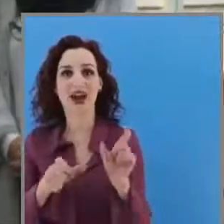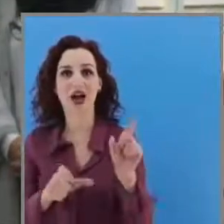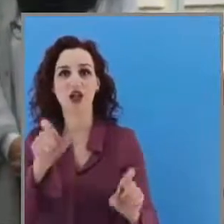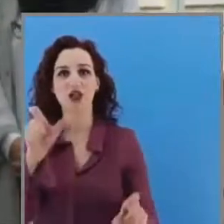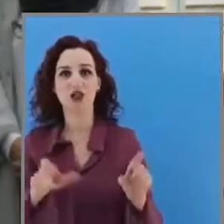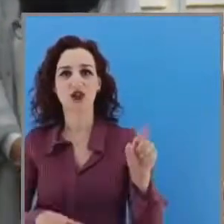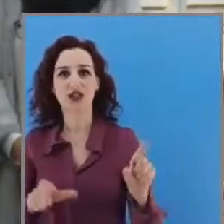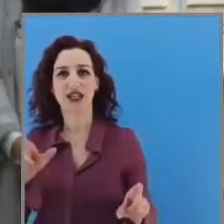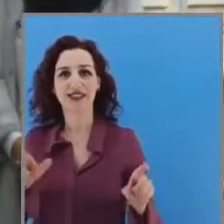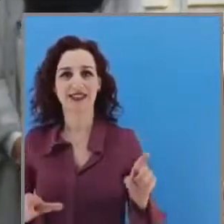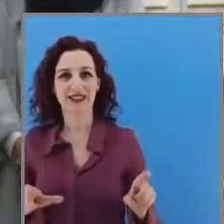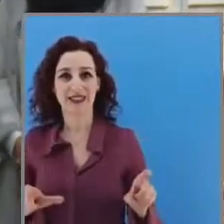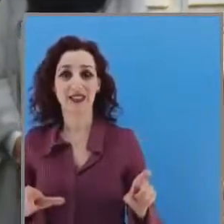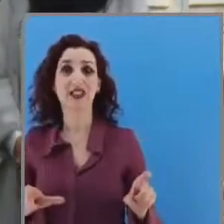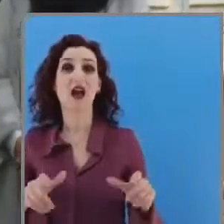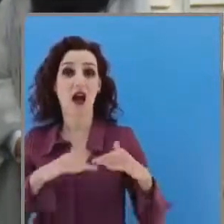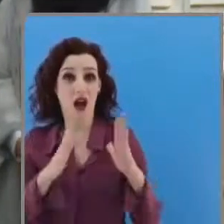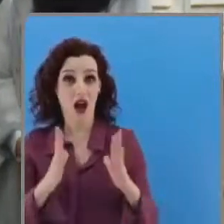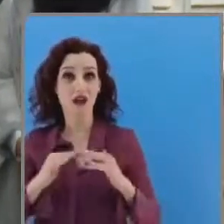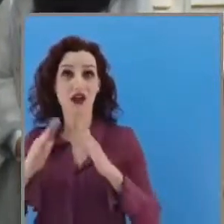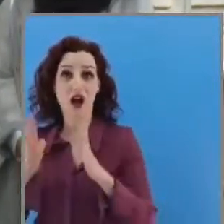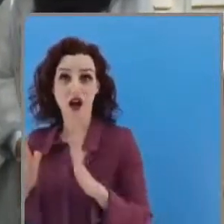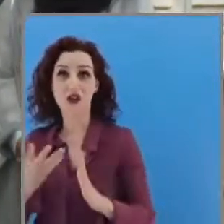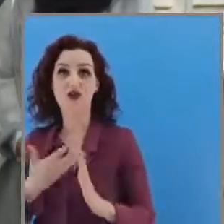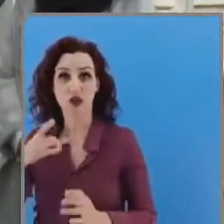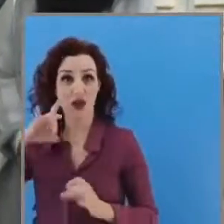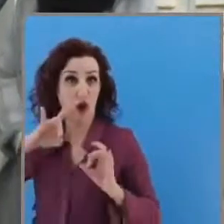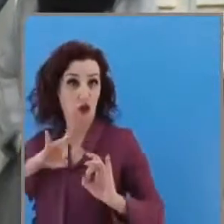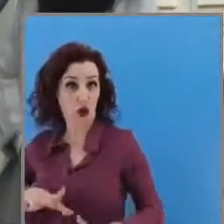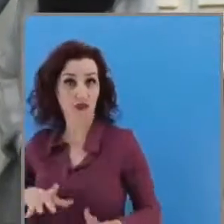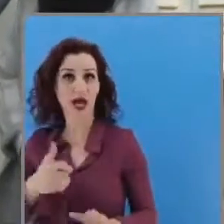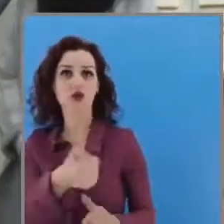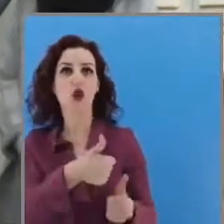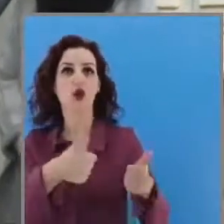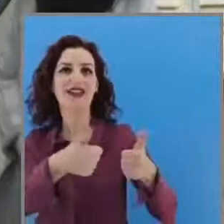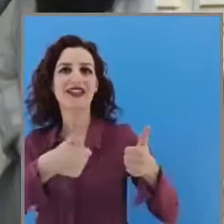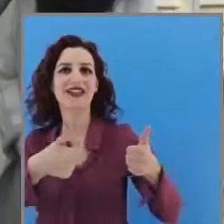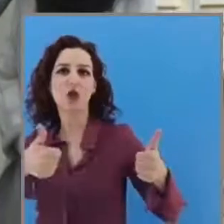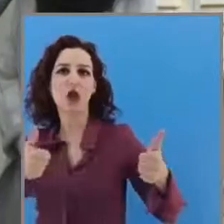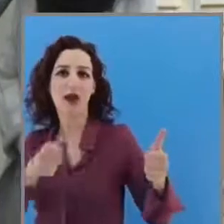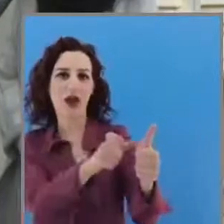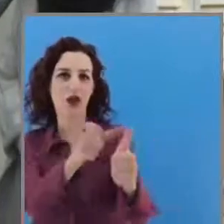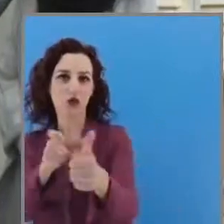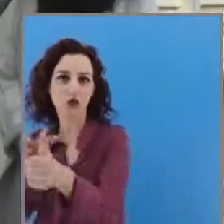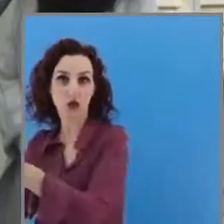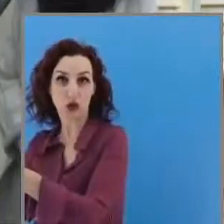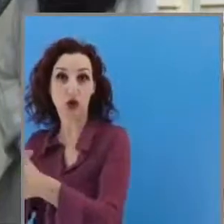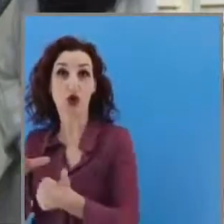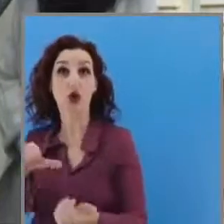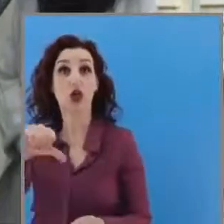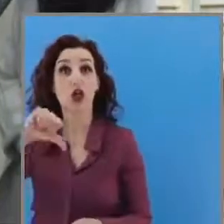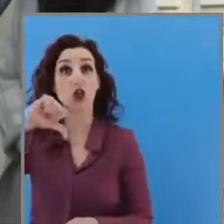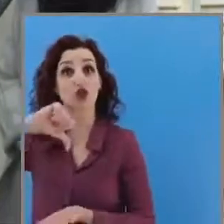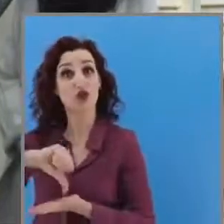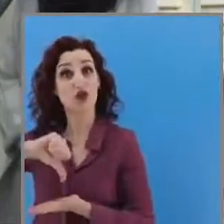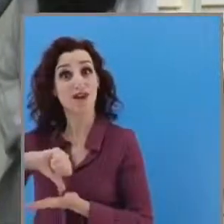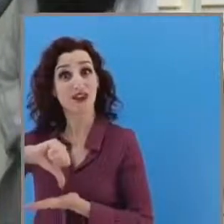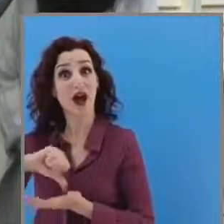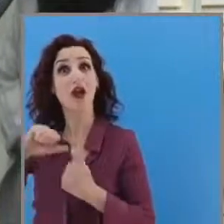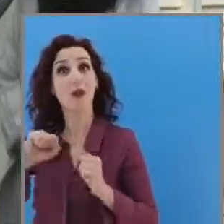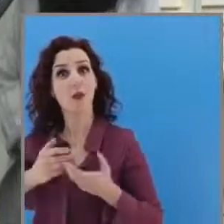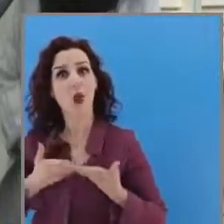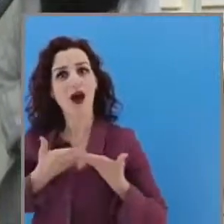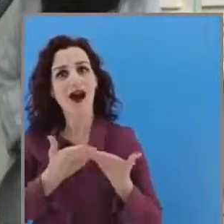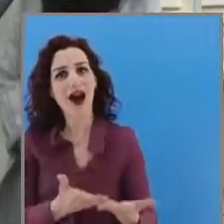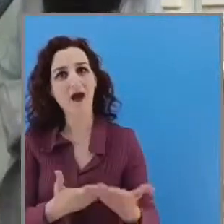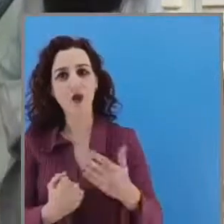sono isolati a casa positivi e questa centrale permetterà loro di avere un supporto in più, un